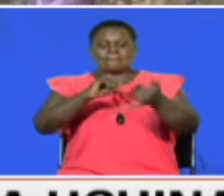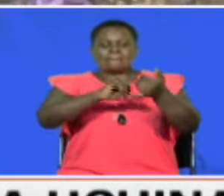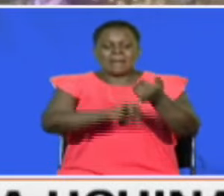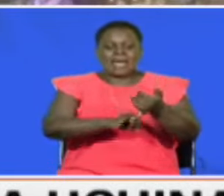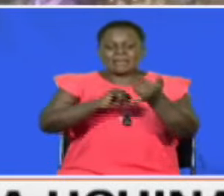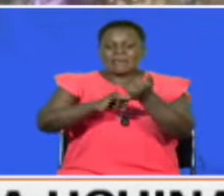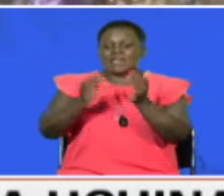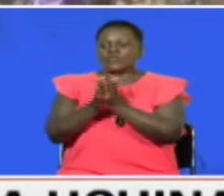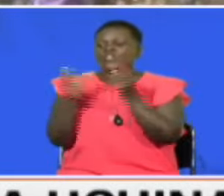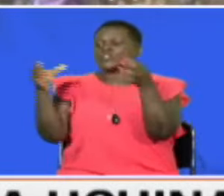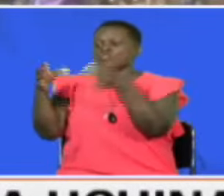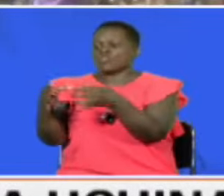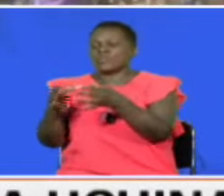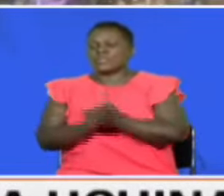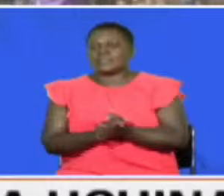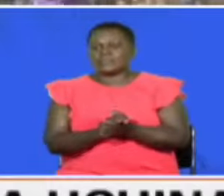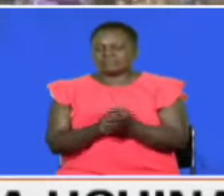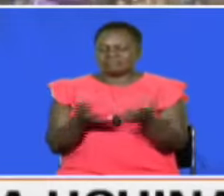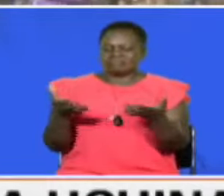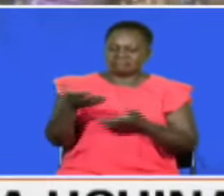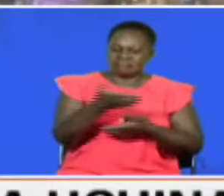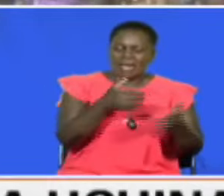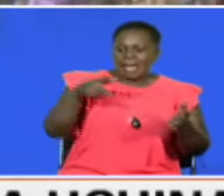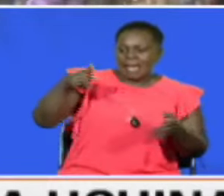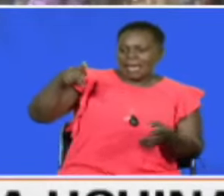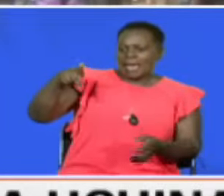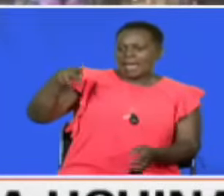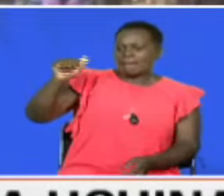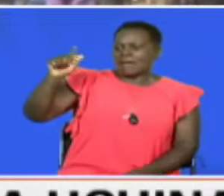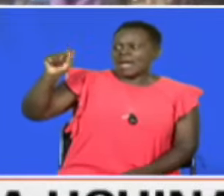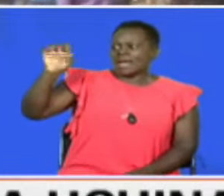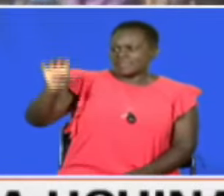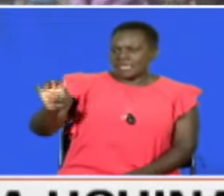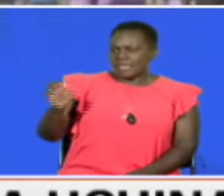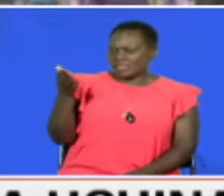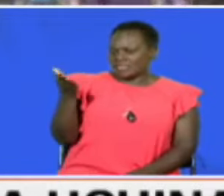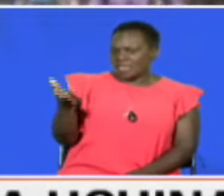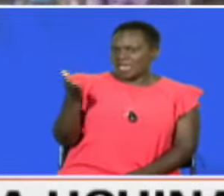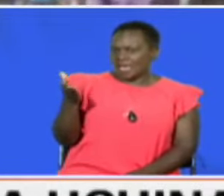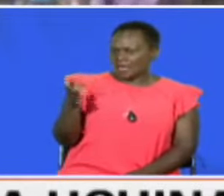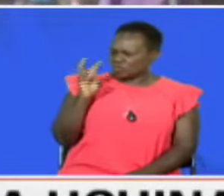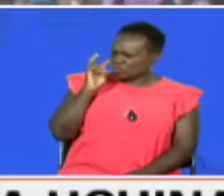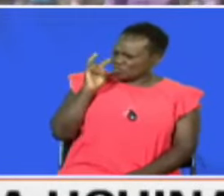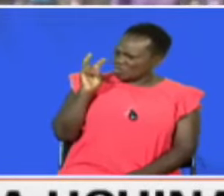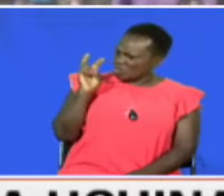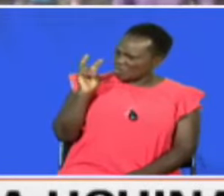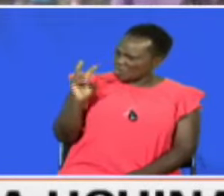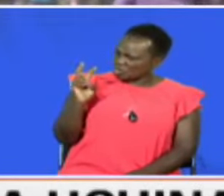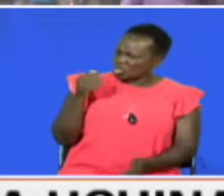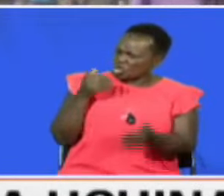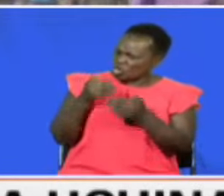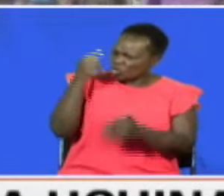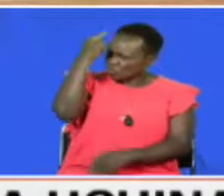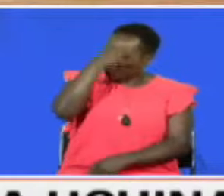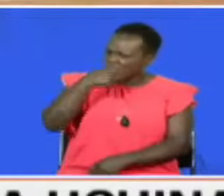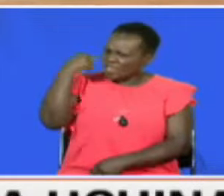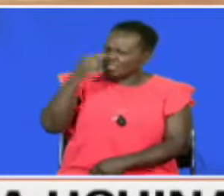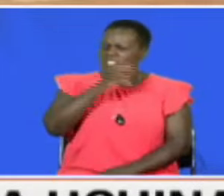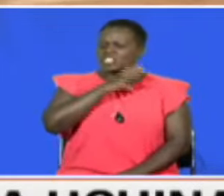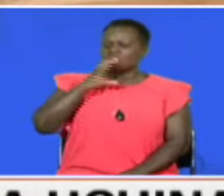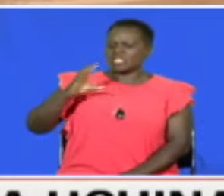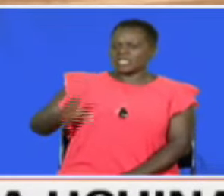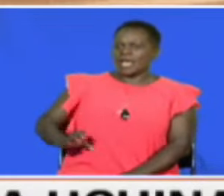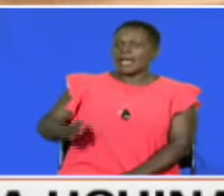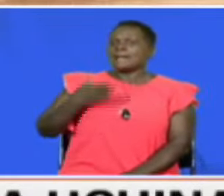wenyeji. Sasa kwa hiyo athari hata pate ukiona baadhi ya watu wapate wa sura zao za karibia na sura za Machina.